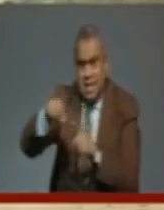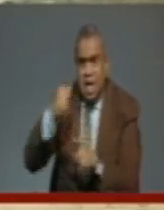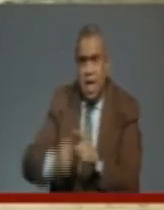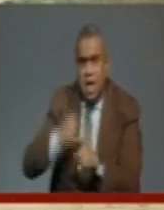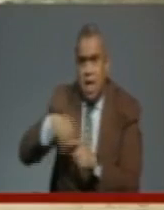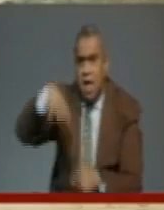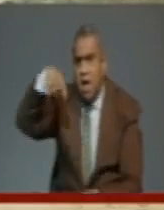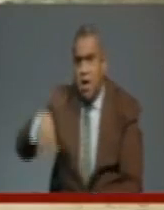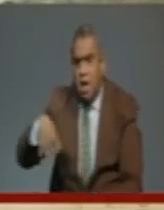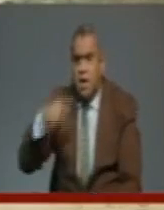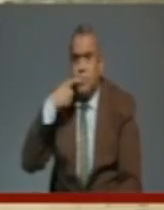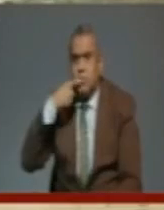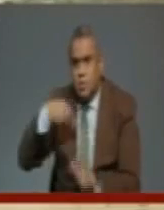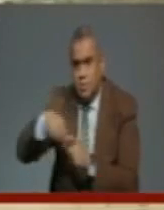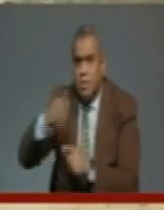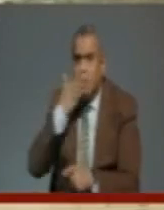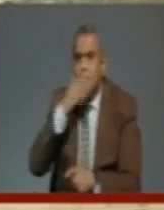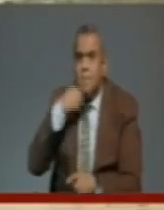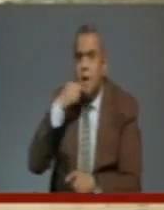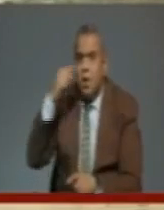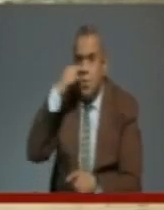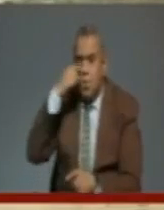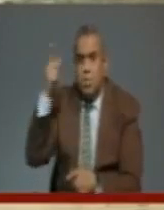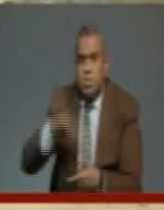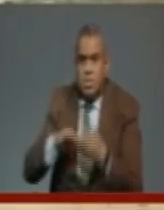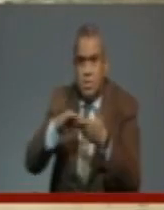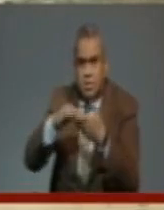اسكندريه العادي في ايتاي البارود، وبيخدم يبقى عندي هنا